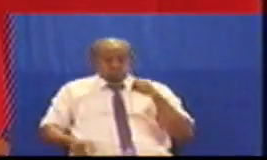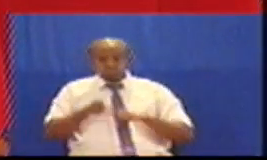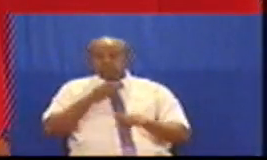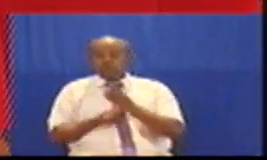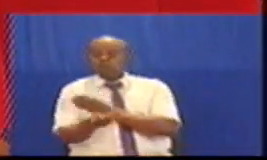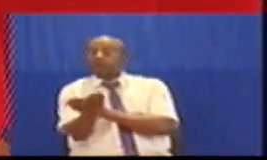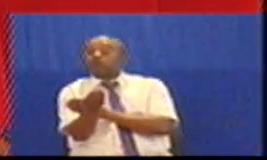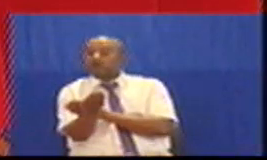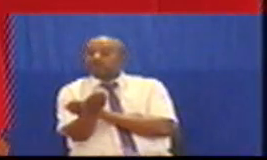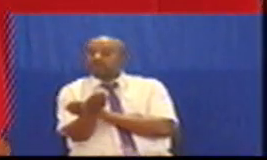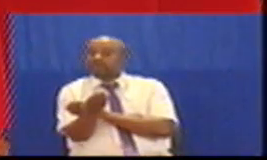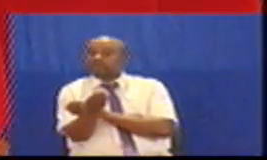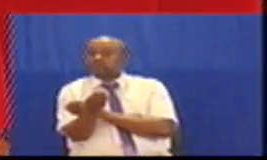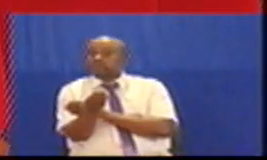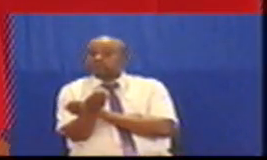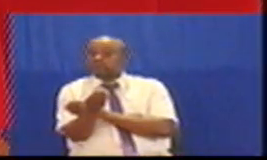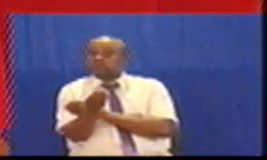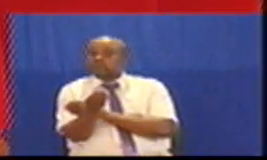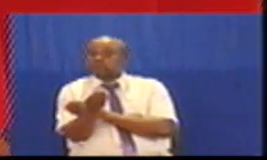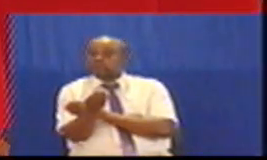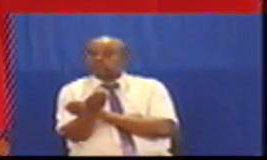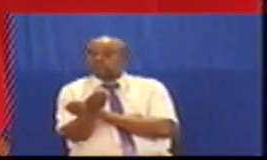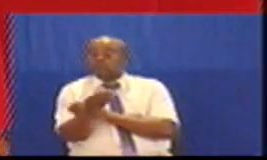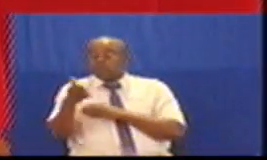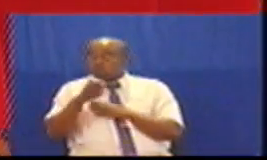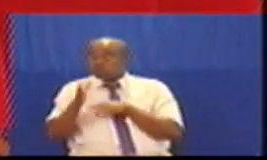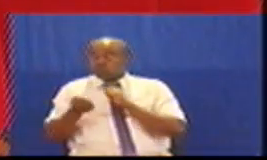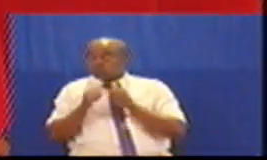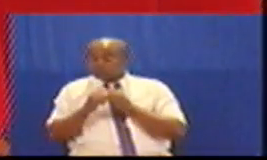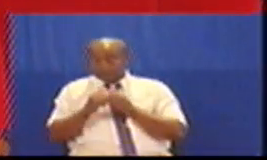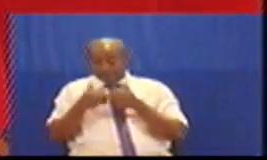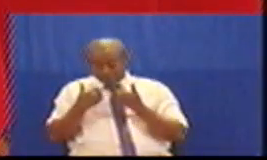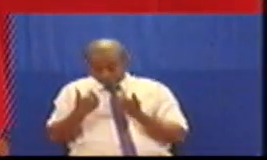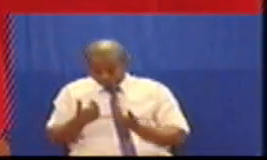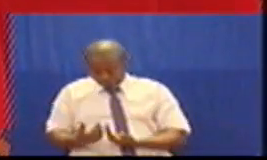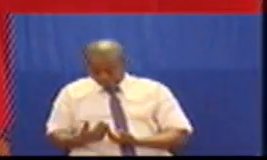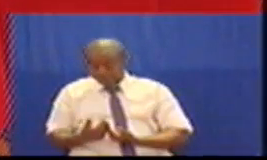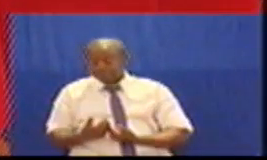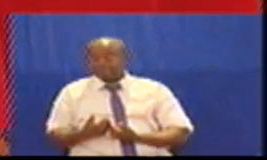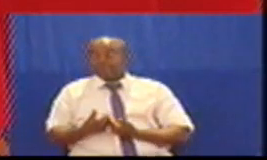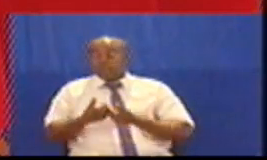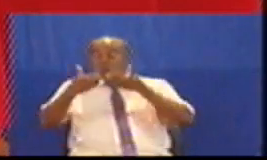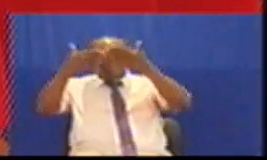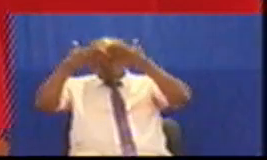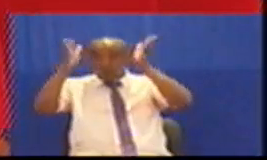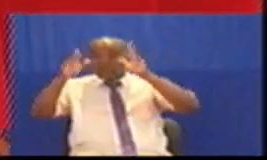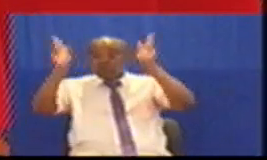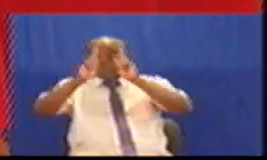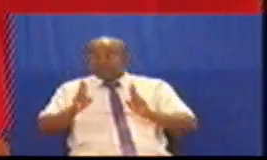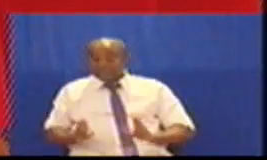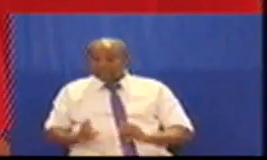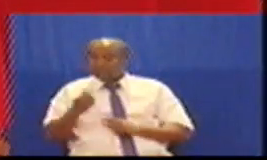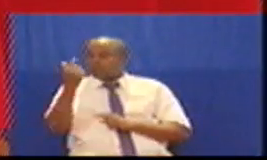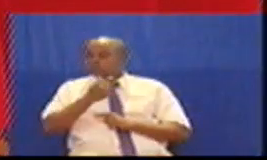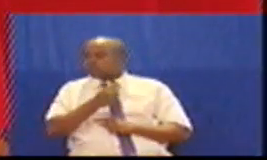Katika Transparency International, Tanzania iko juu sana kati ya nchi